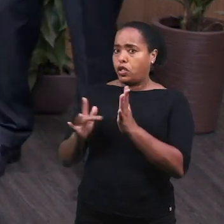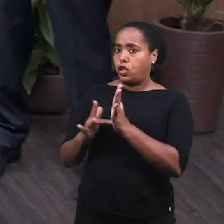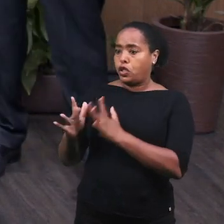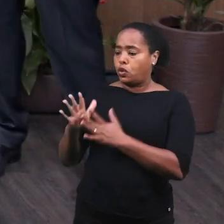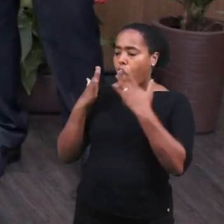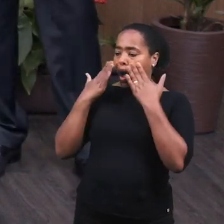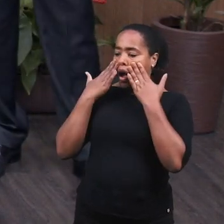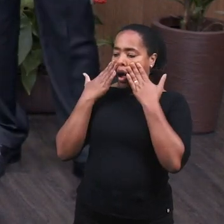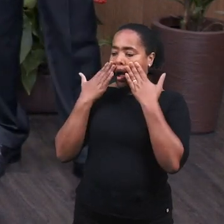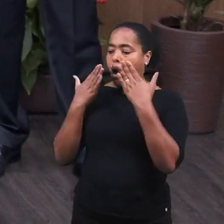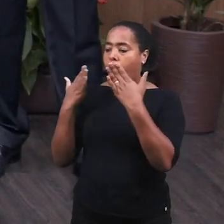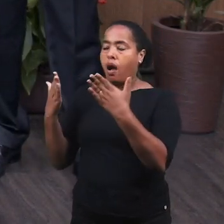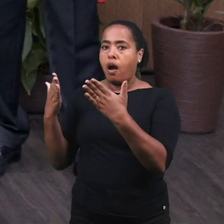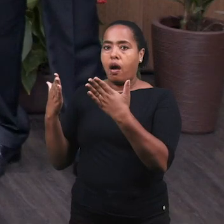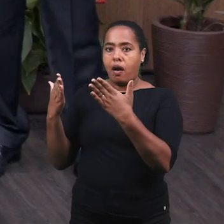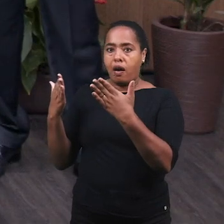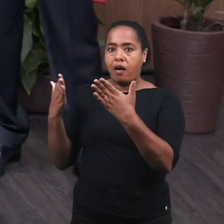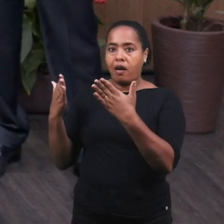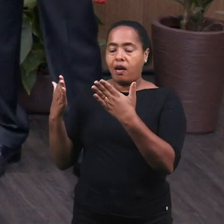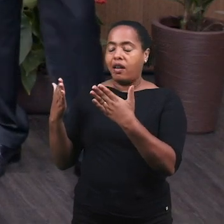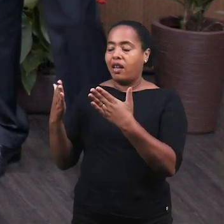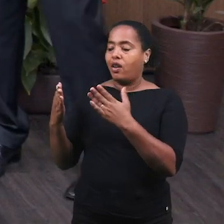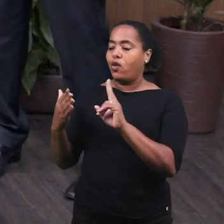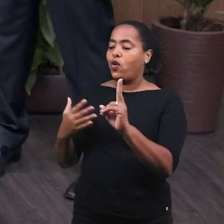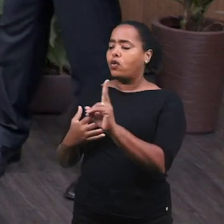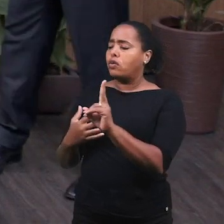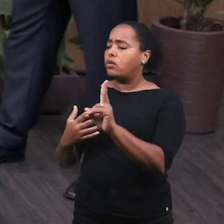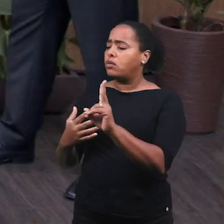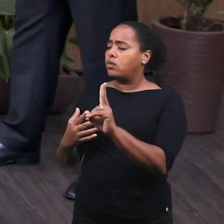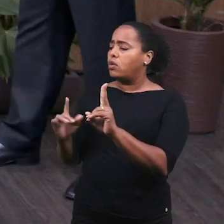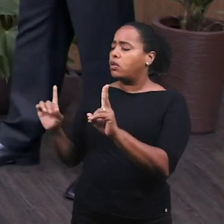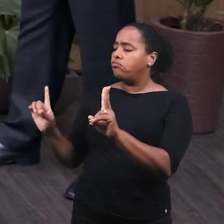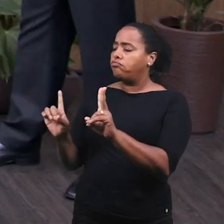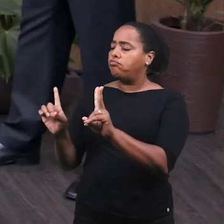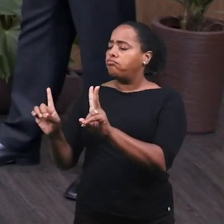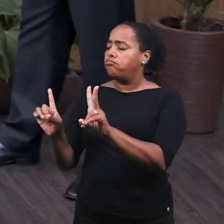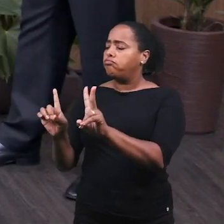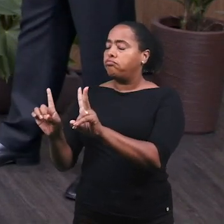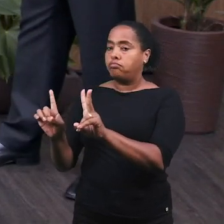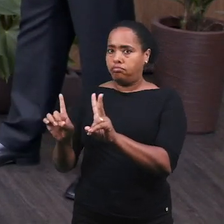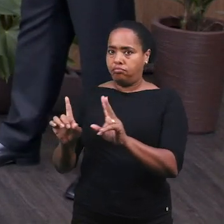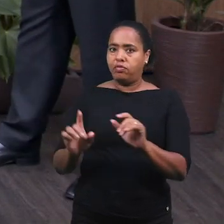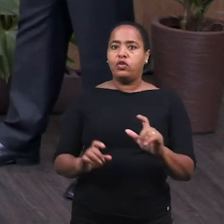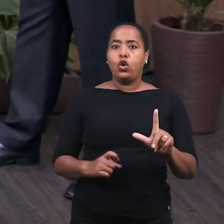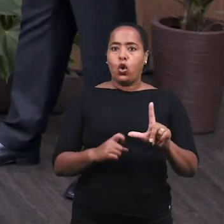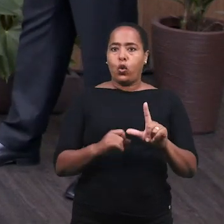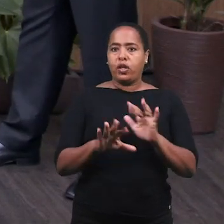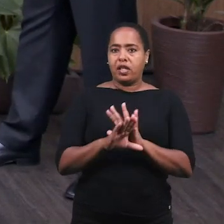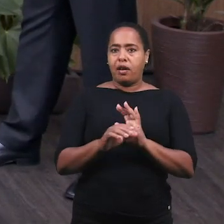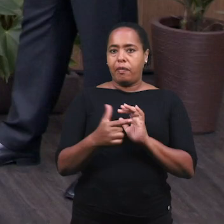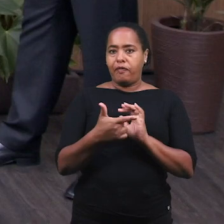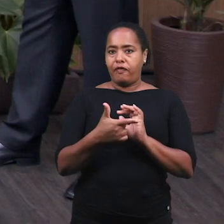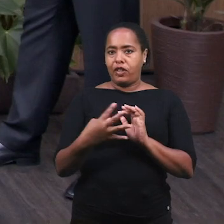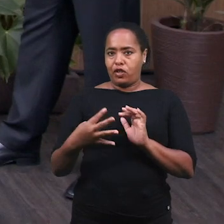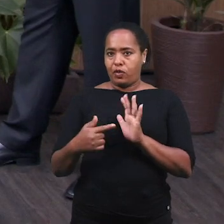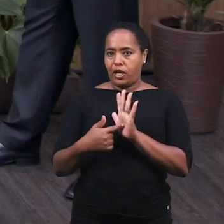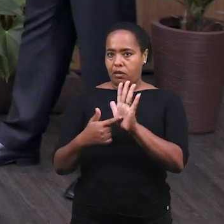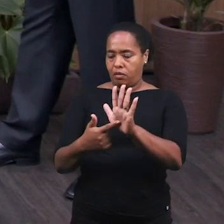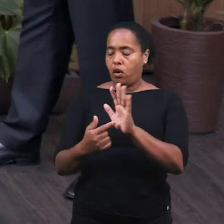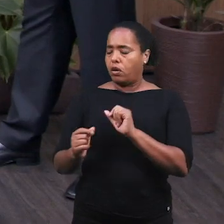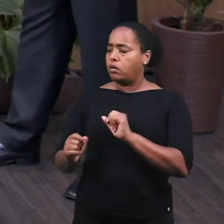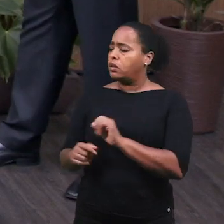мы увидим, когда Иисус уже открылся им, они сказали следующее, глава 24,